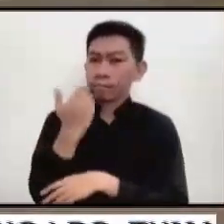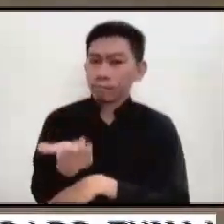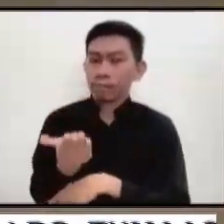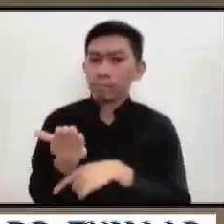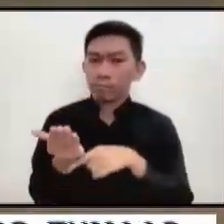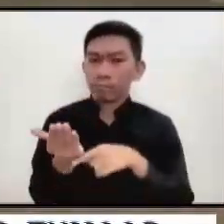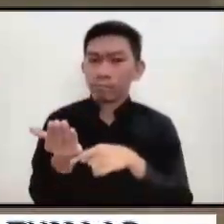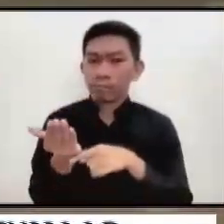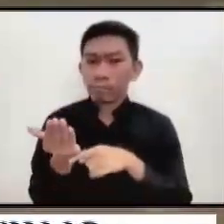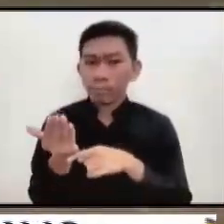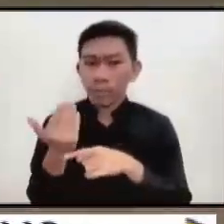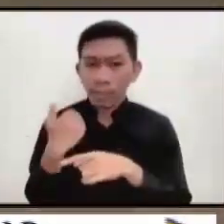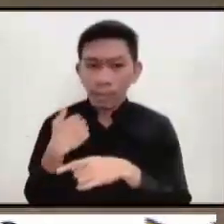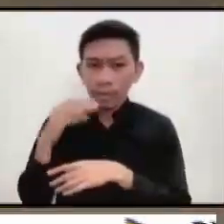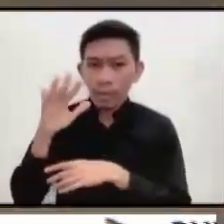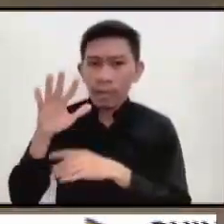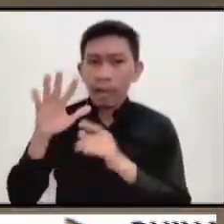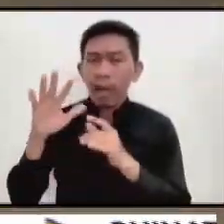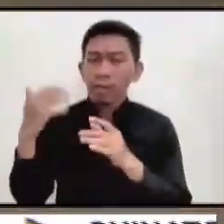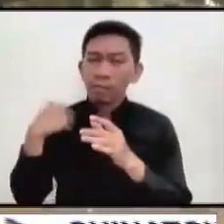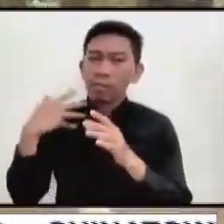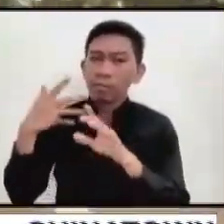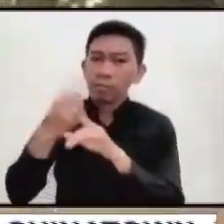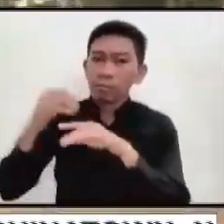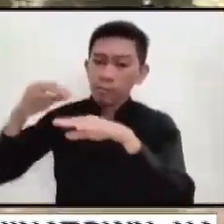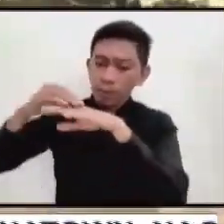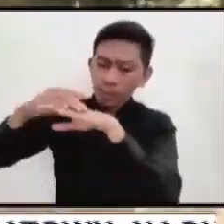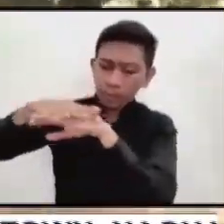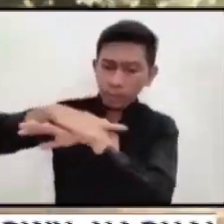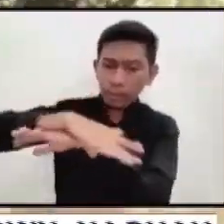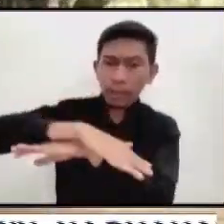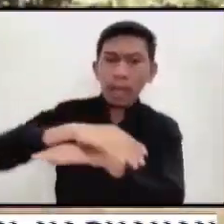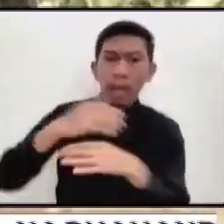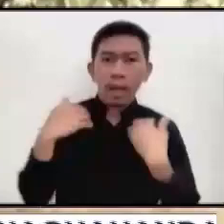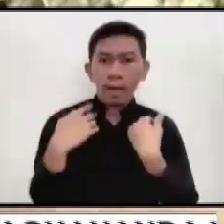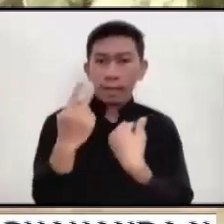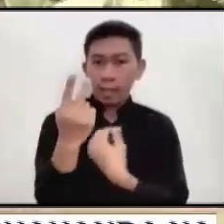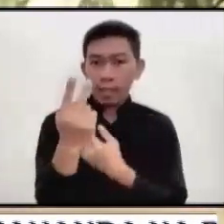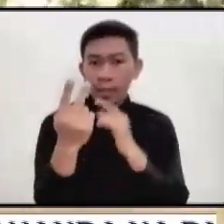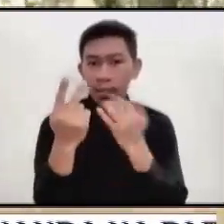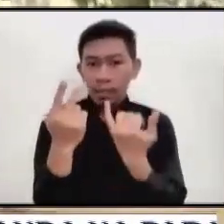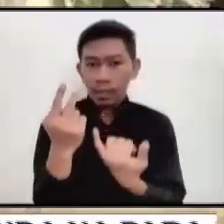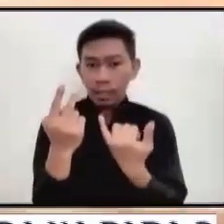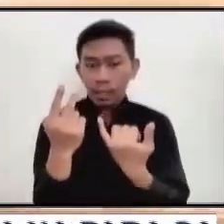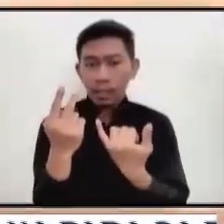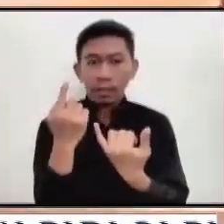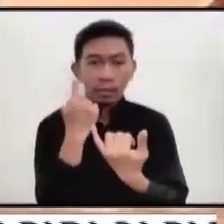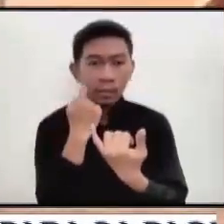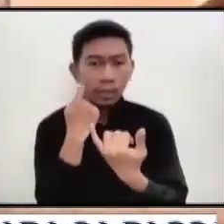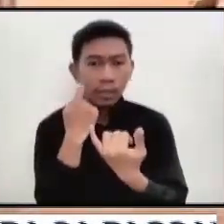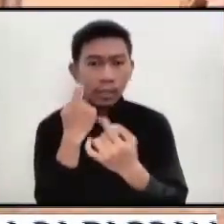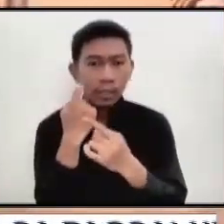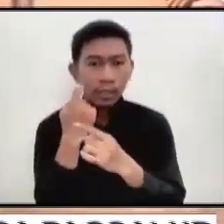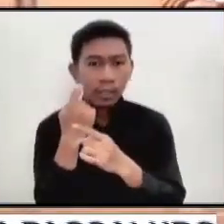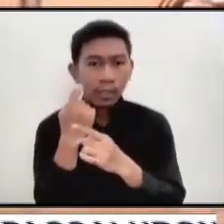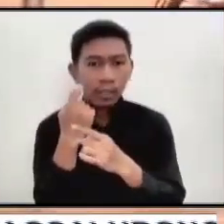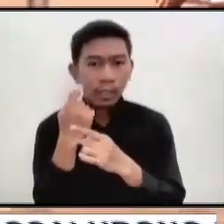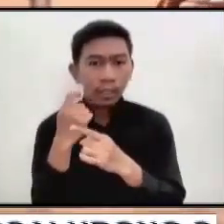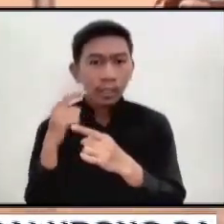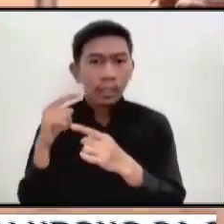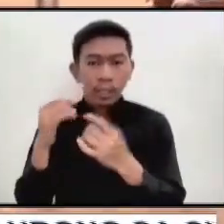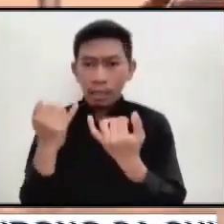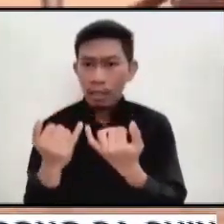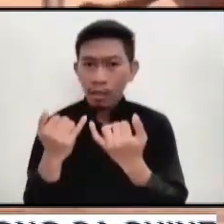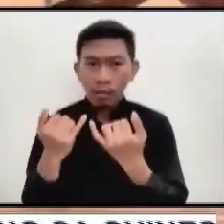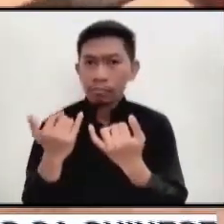ng landslide when in fact may dalawa so far yung pinaka-recent na hanggang ngayon, if I'm not